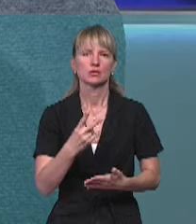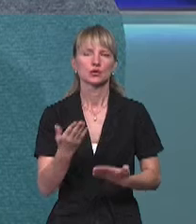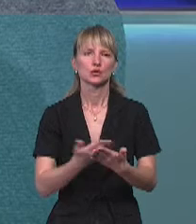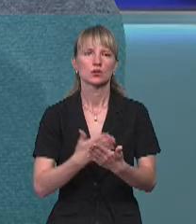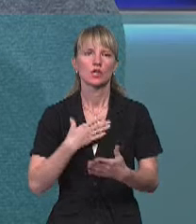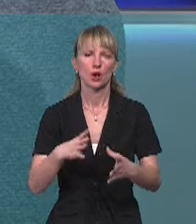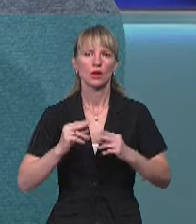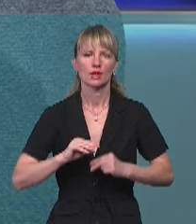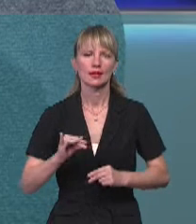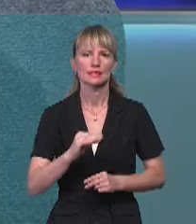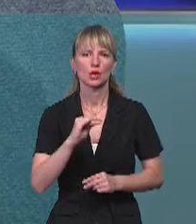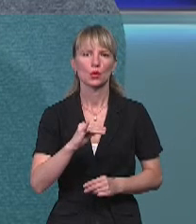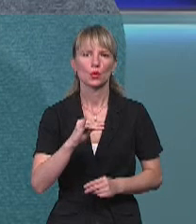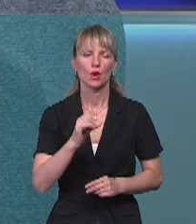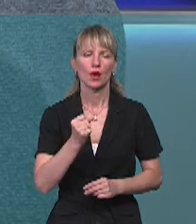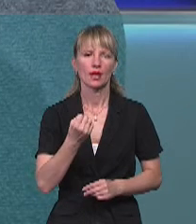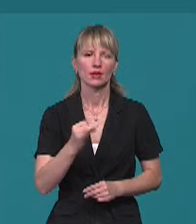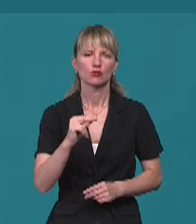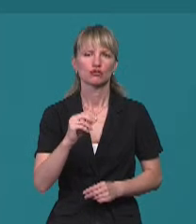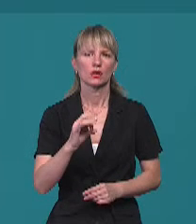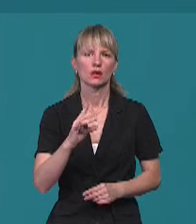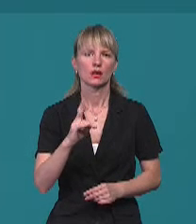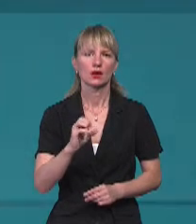колег із UA Черкаси.